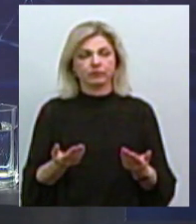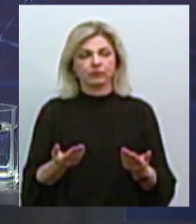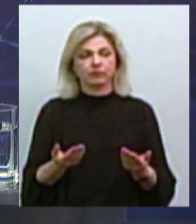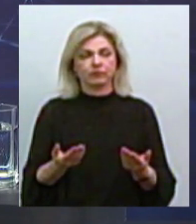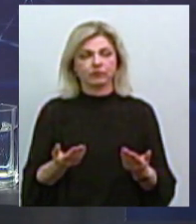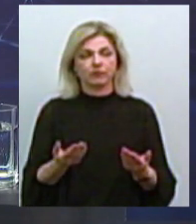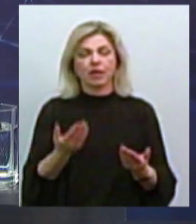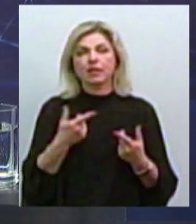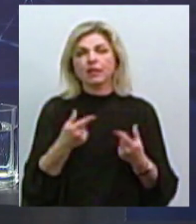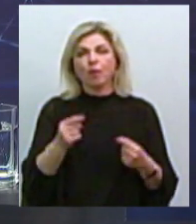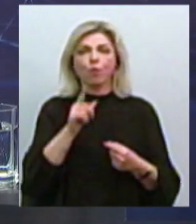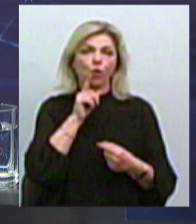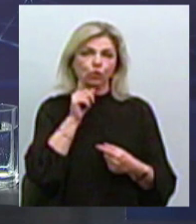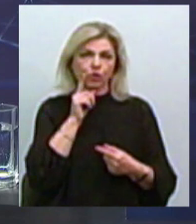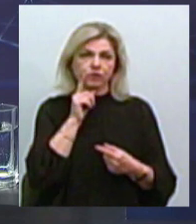де молодь